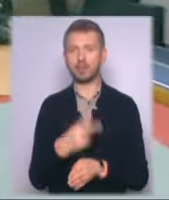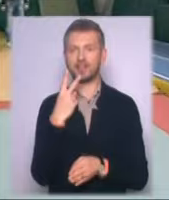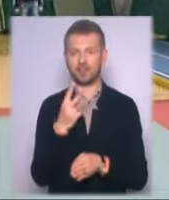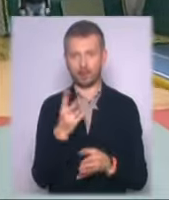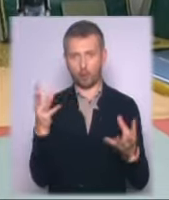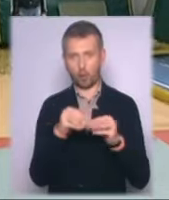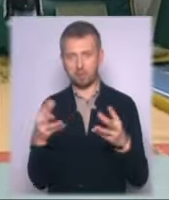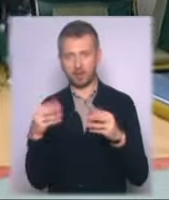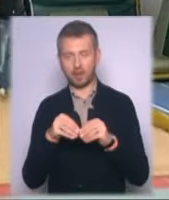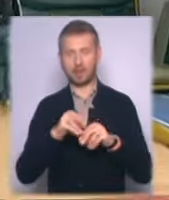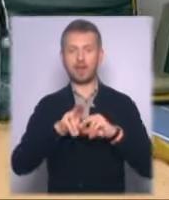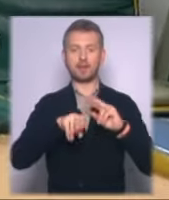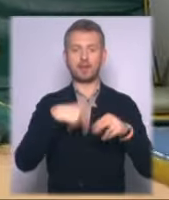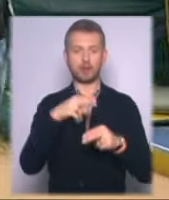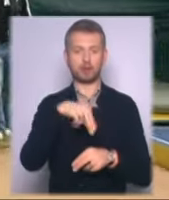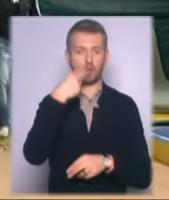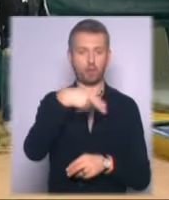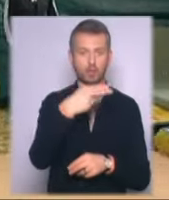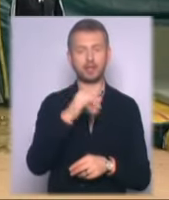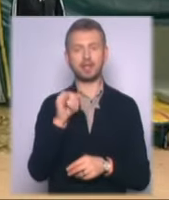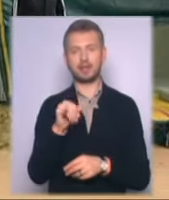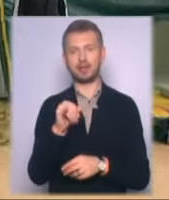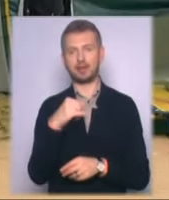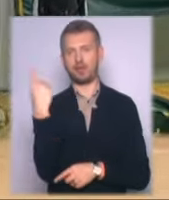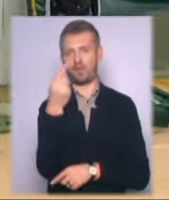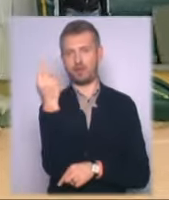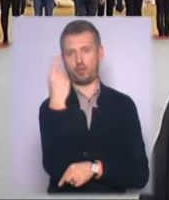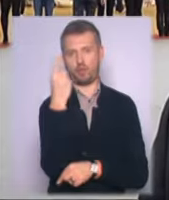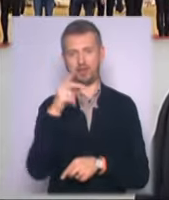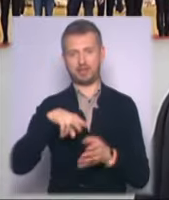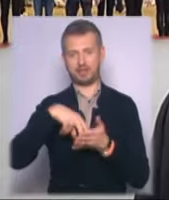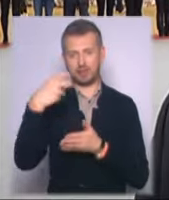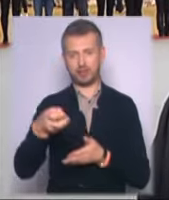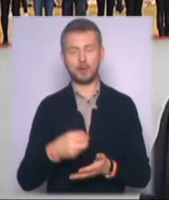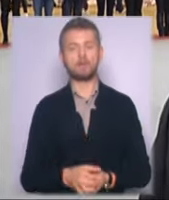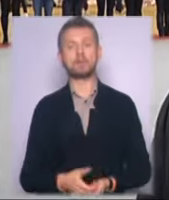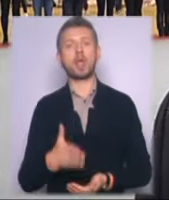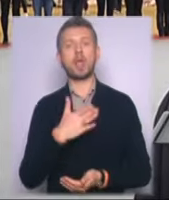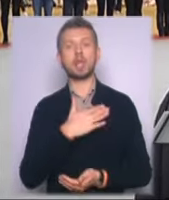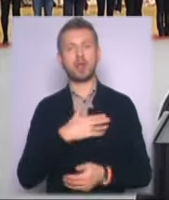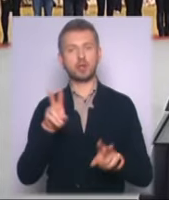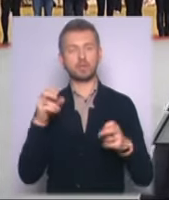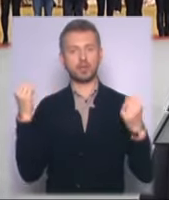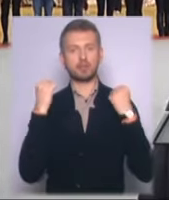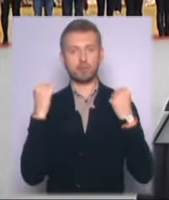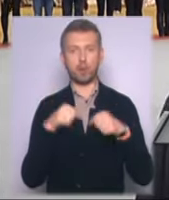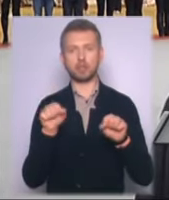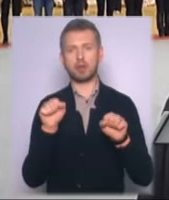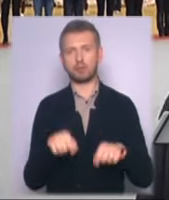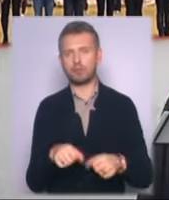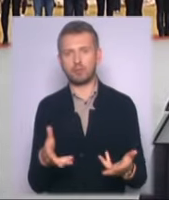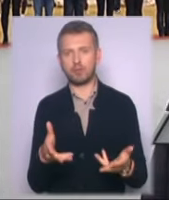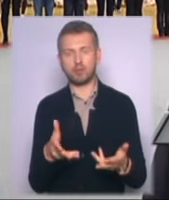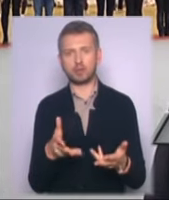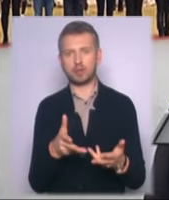комбінації – сальтові оберти і гвинтові стрибки. Наш вид спорта может перейти почти в любой